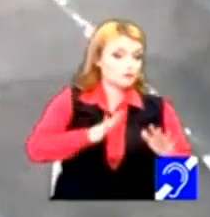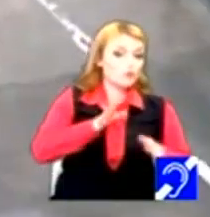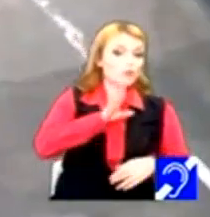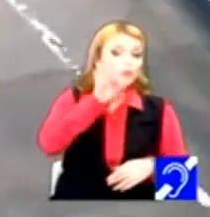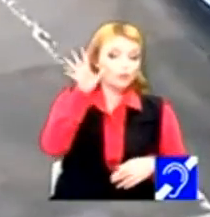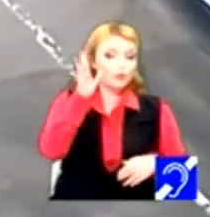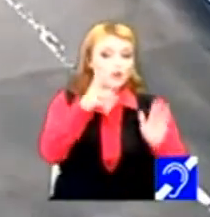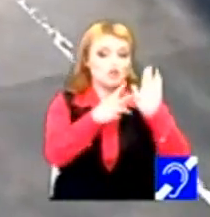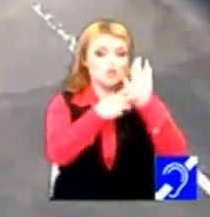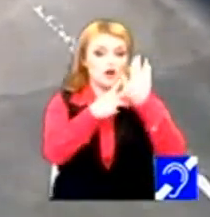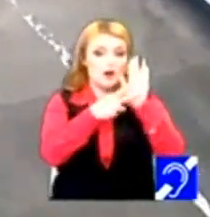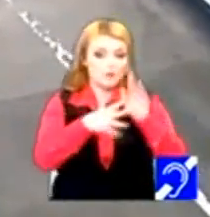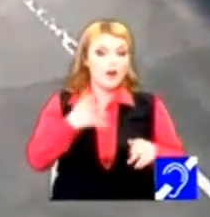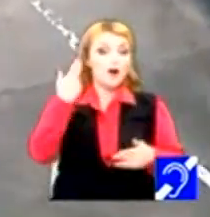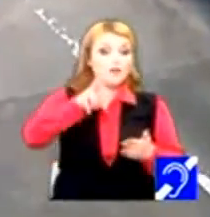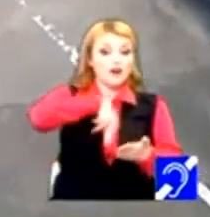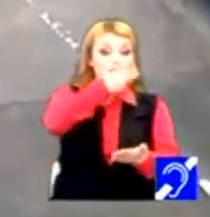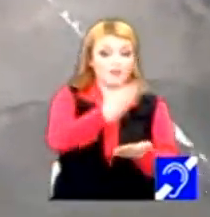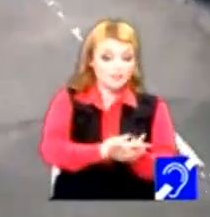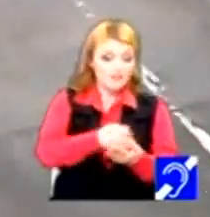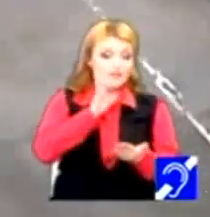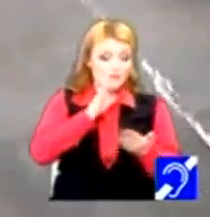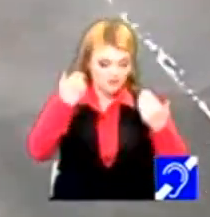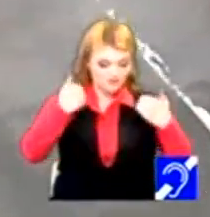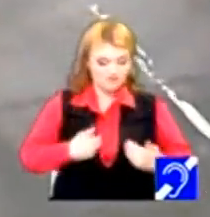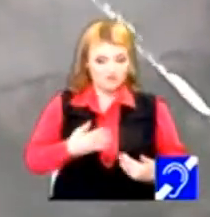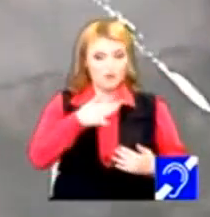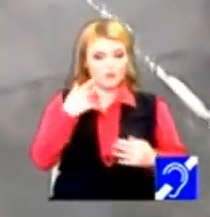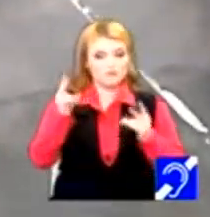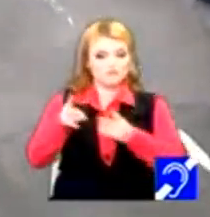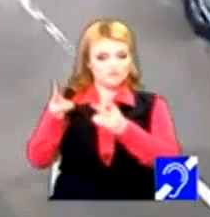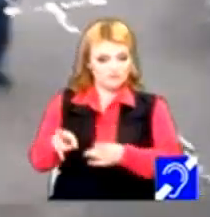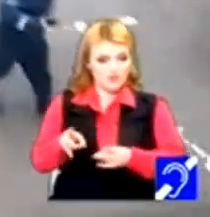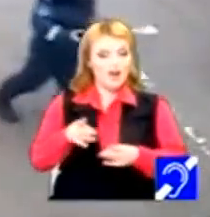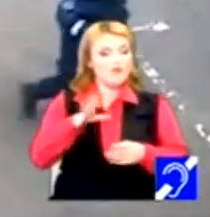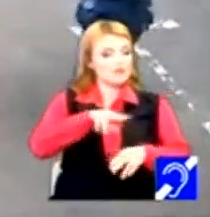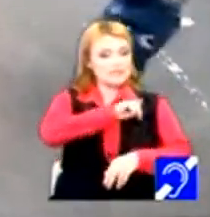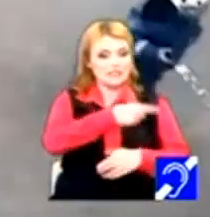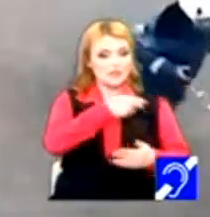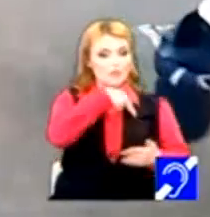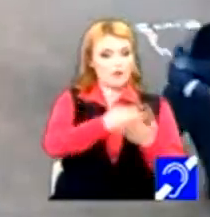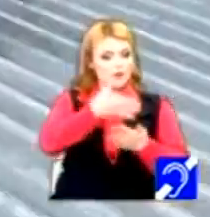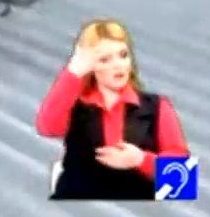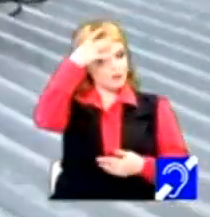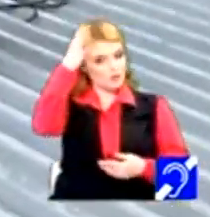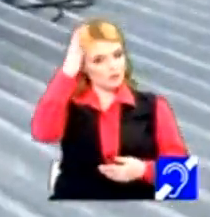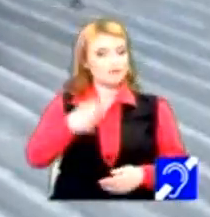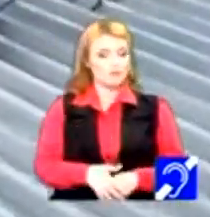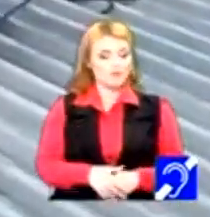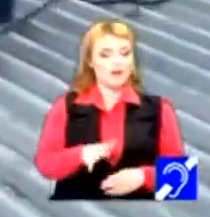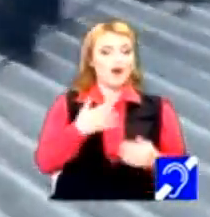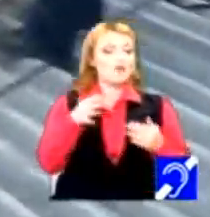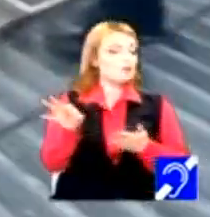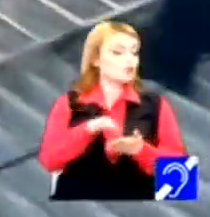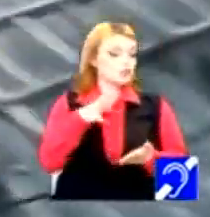jurul orei 7. În urma căzăturii, femeia a suferit mai multe traumatisme, printre care și o comoție cerebrală. Ea a fost dusă